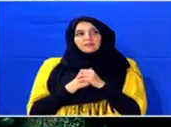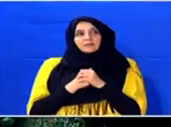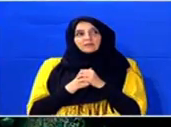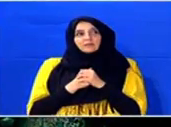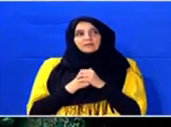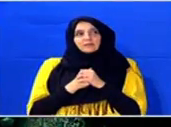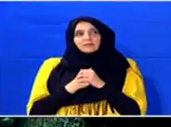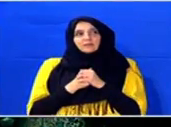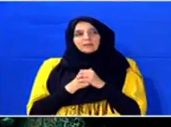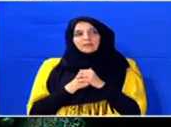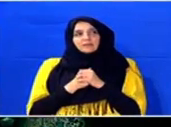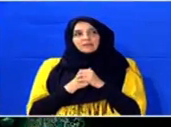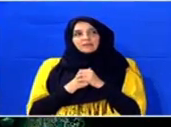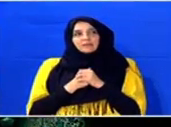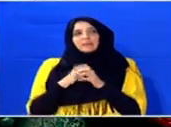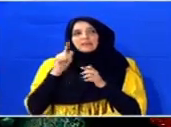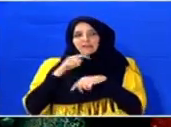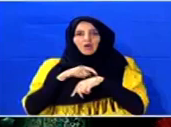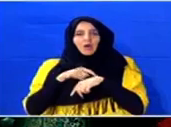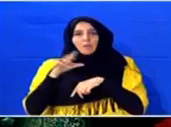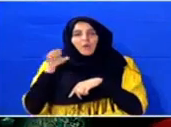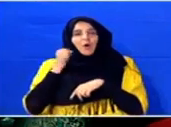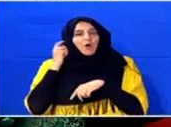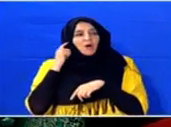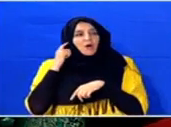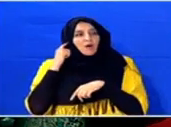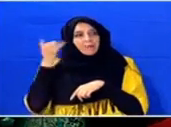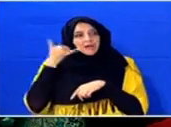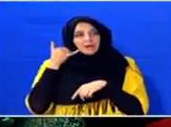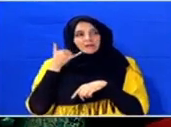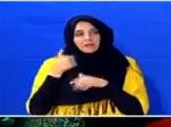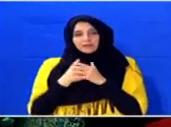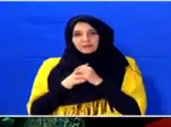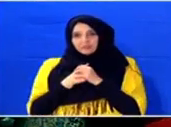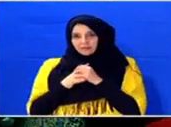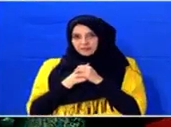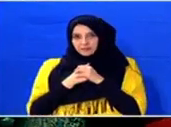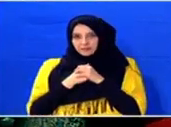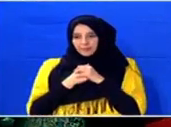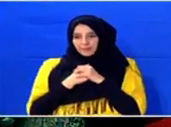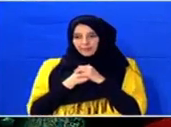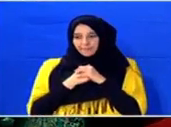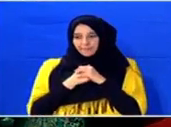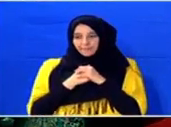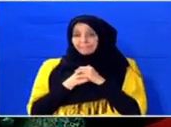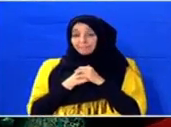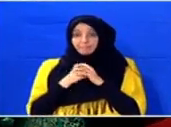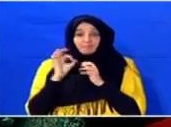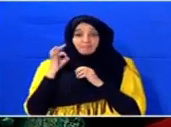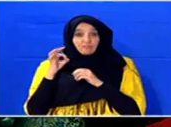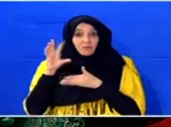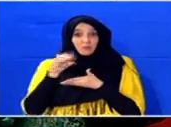خديجه من العاصمه في وقت نعم اذا ناخذ نعم اتصال